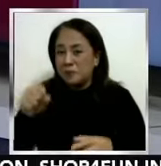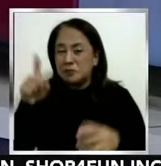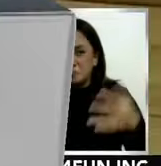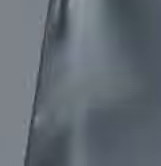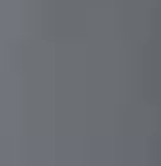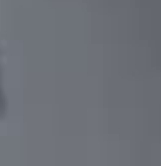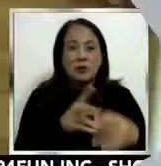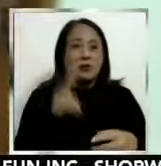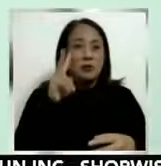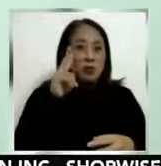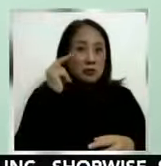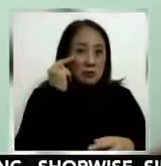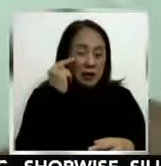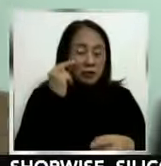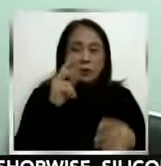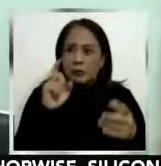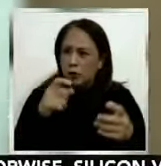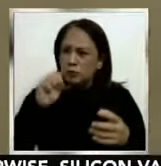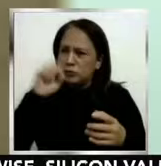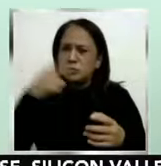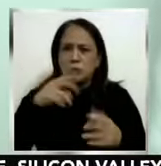Tingkung.